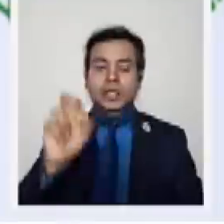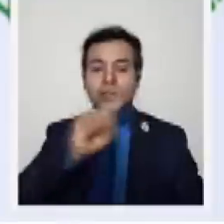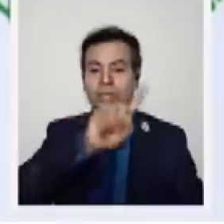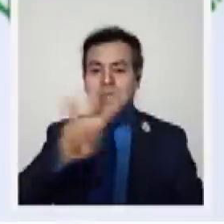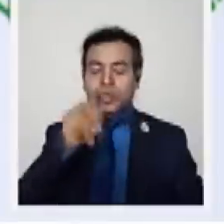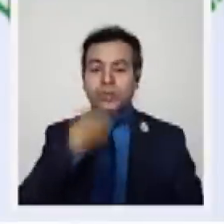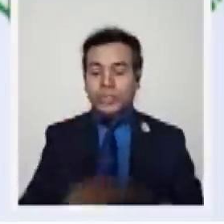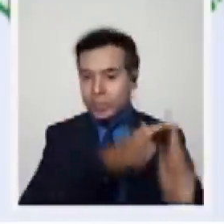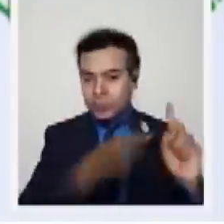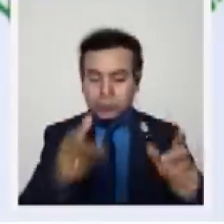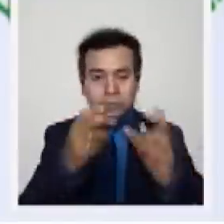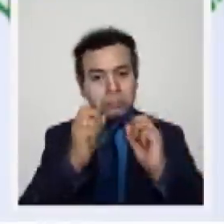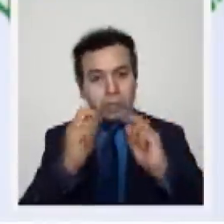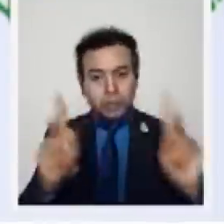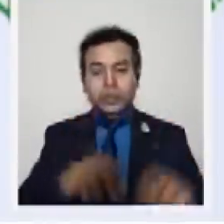কোয়ারেন্টাইন